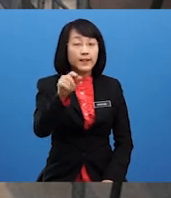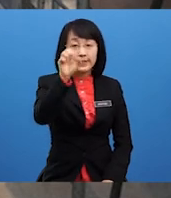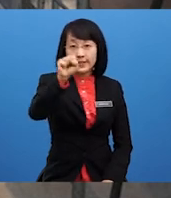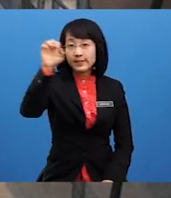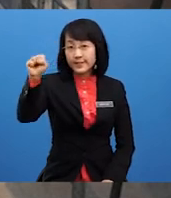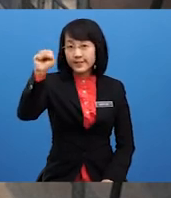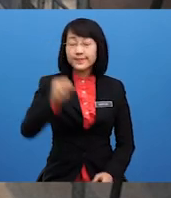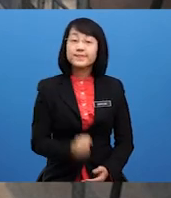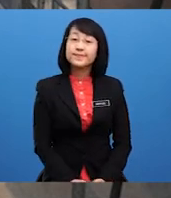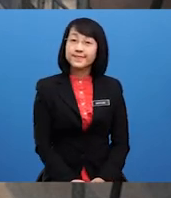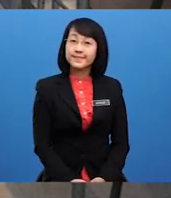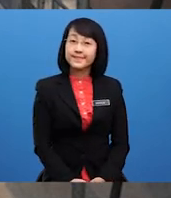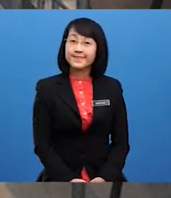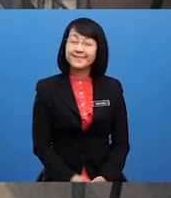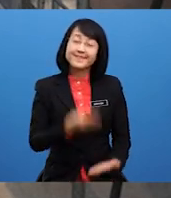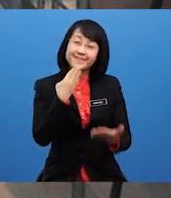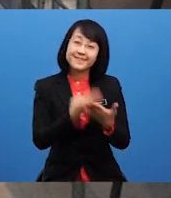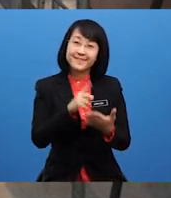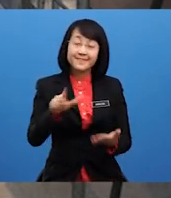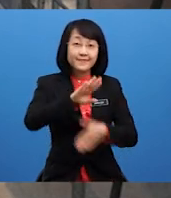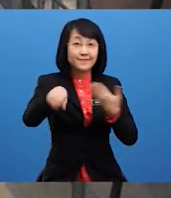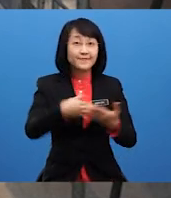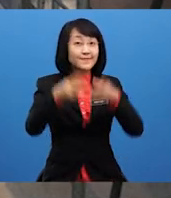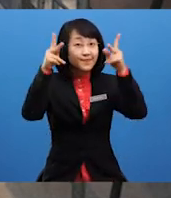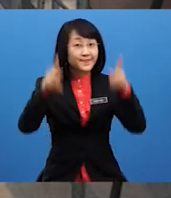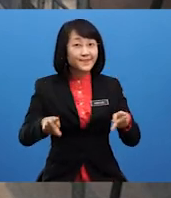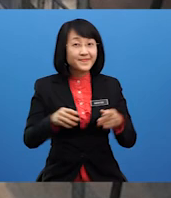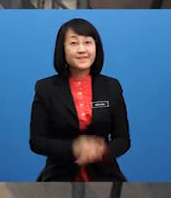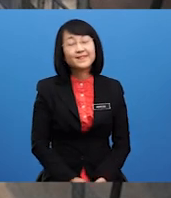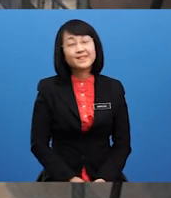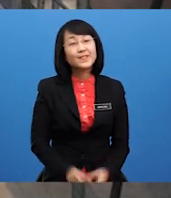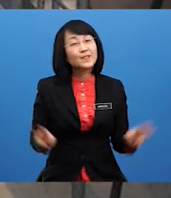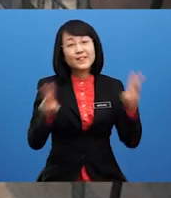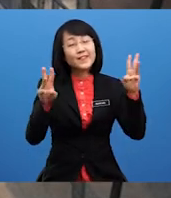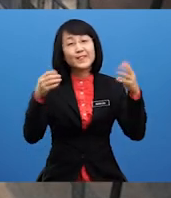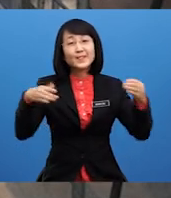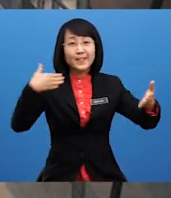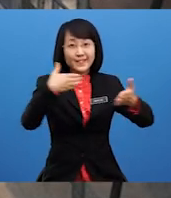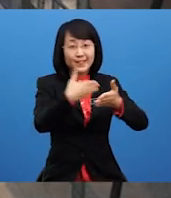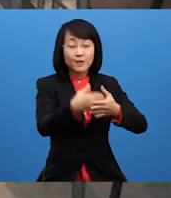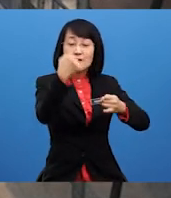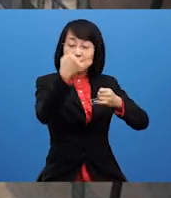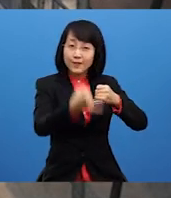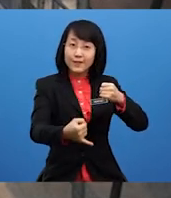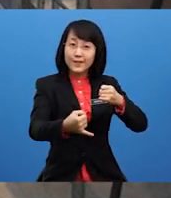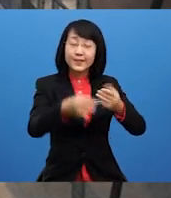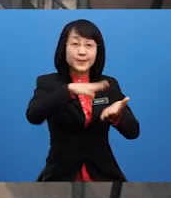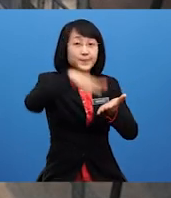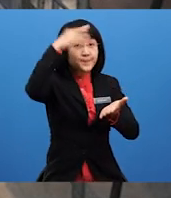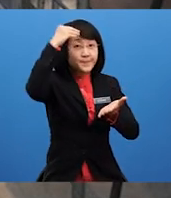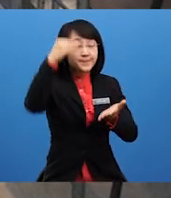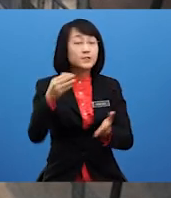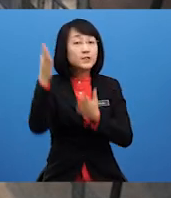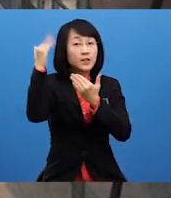Salatin. Baiklah para pelajar. Wah, kita sudah sampai ke penghujung bicara.